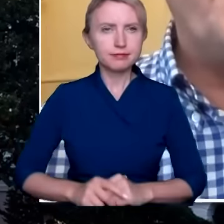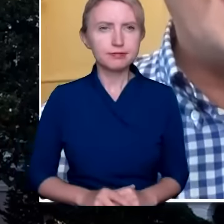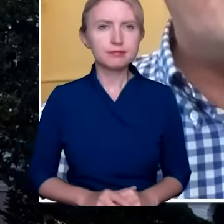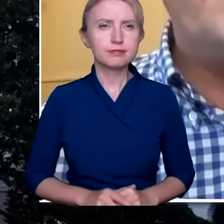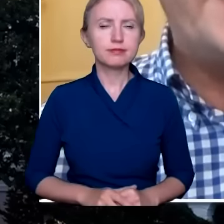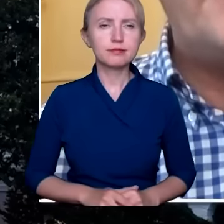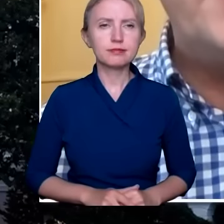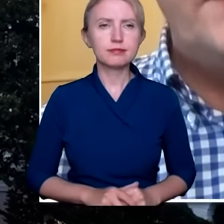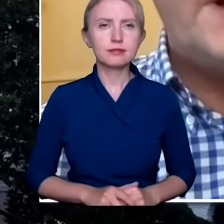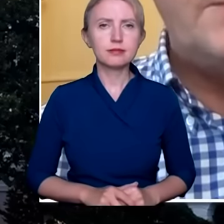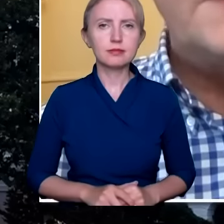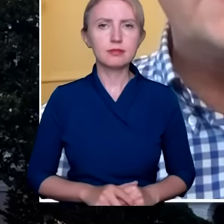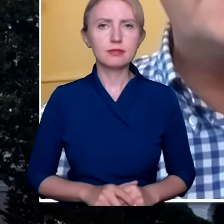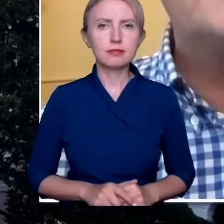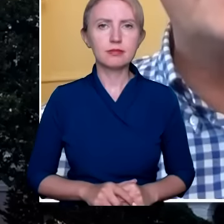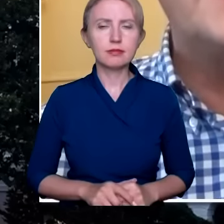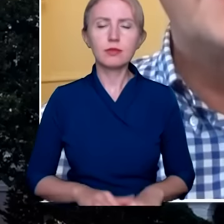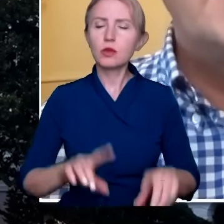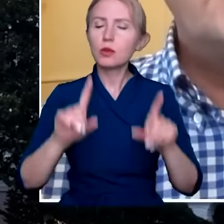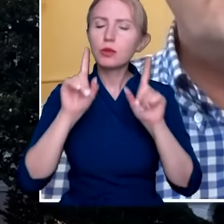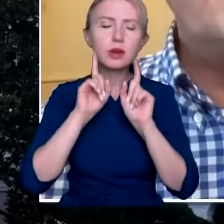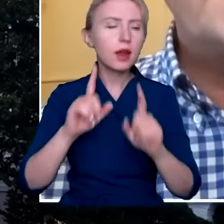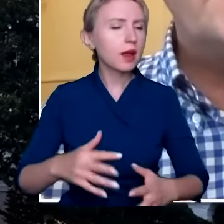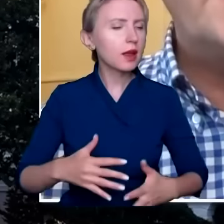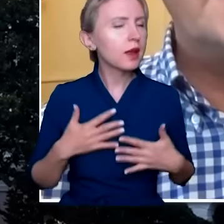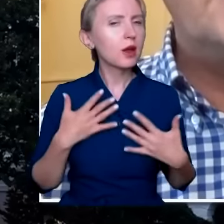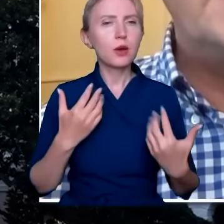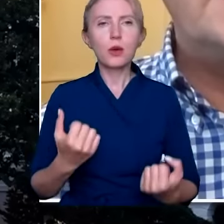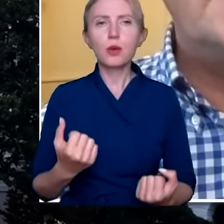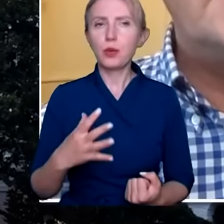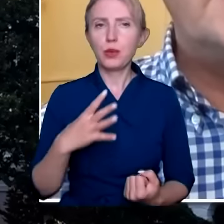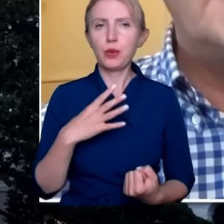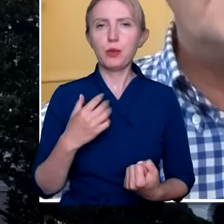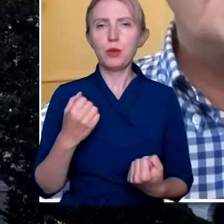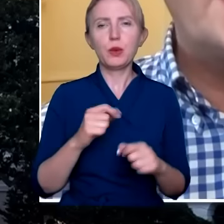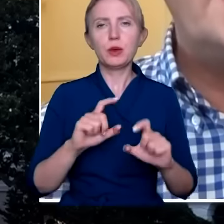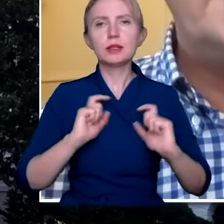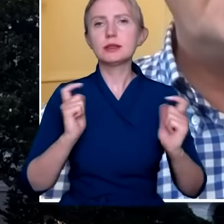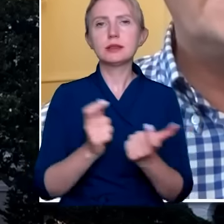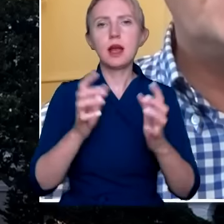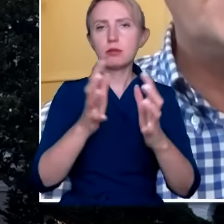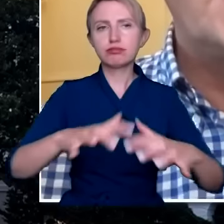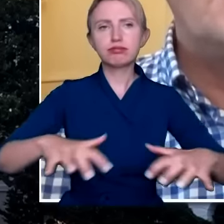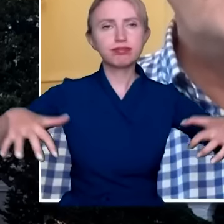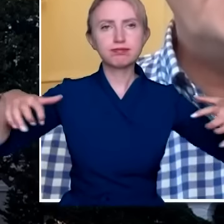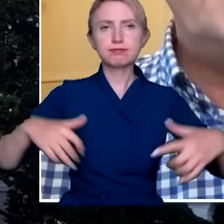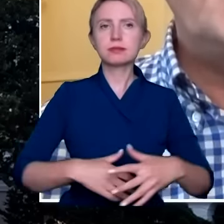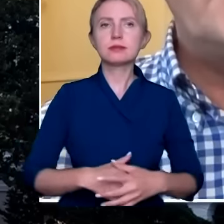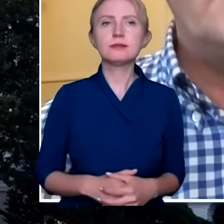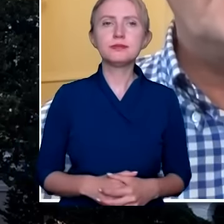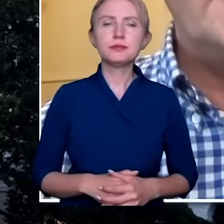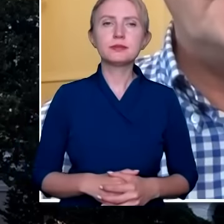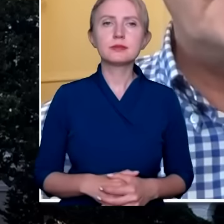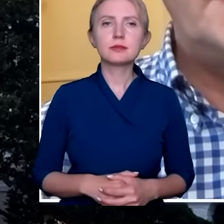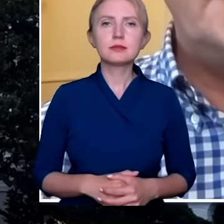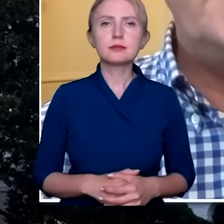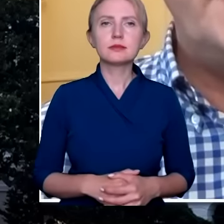odmówić prawdziwych emocji, które wówczas ogarnęły salę i chyba też udzieliły